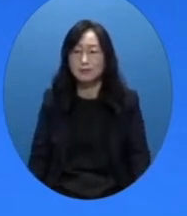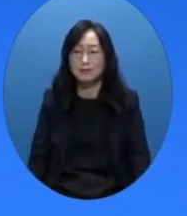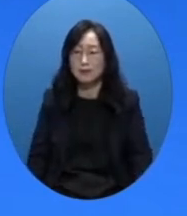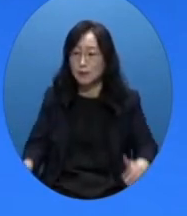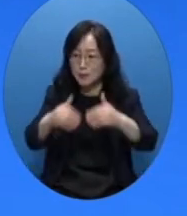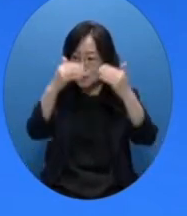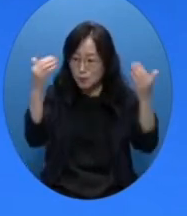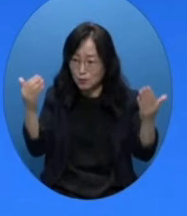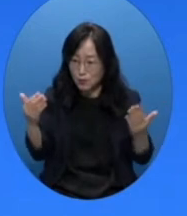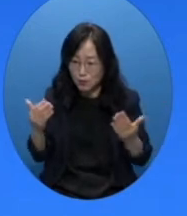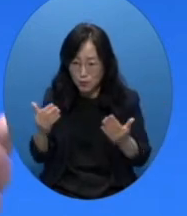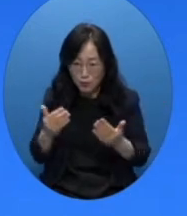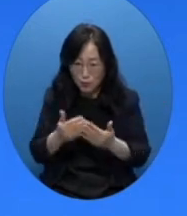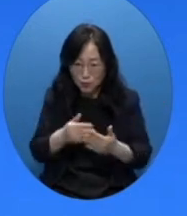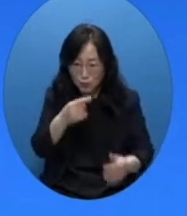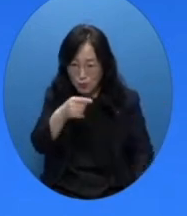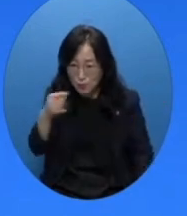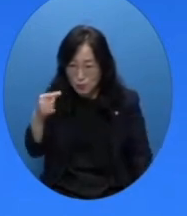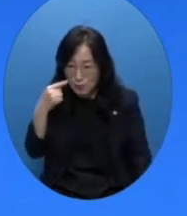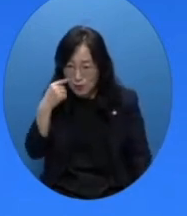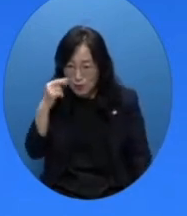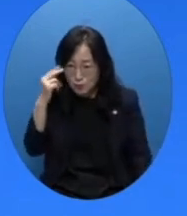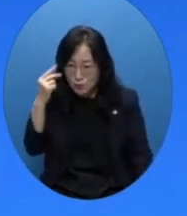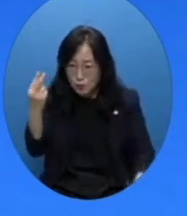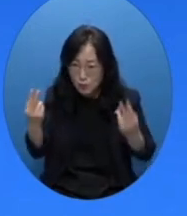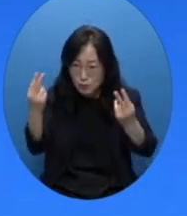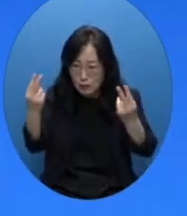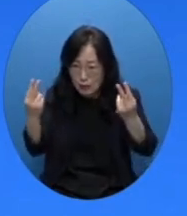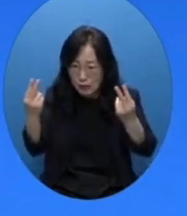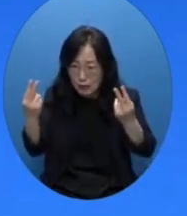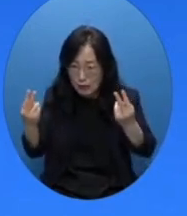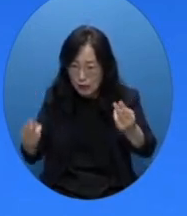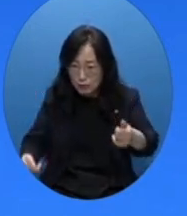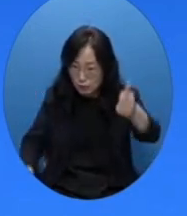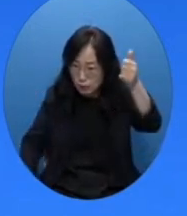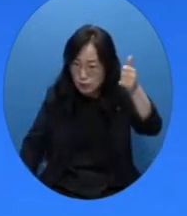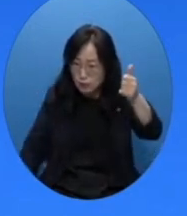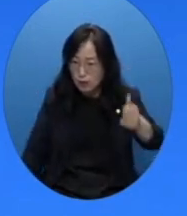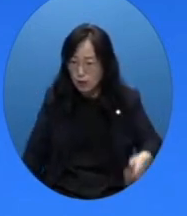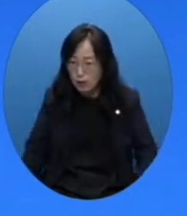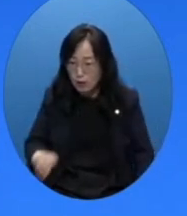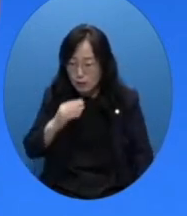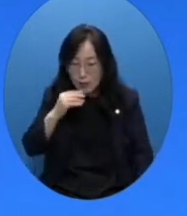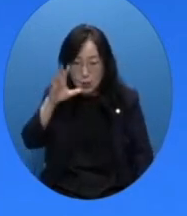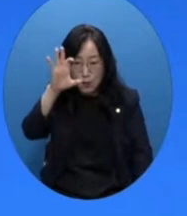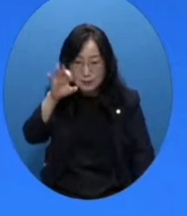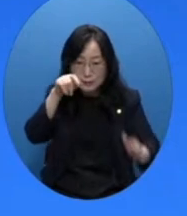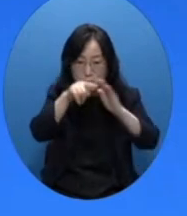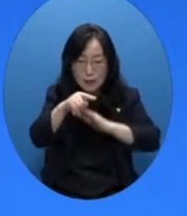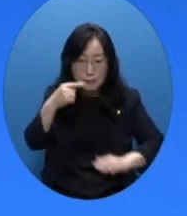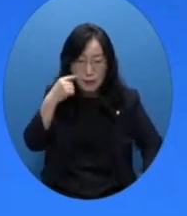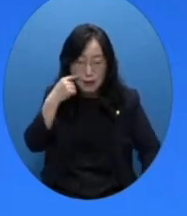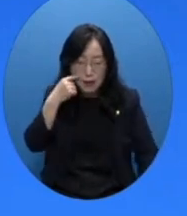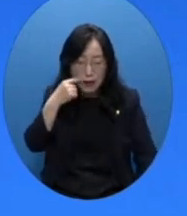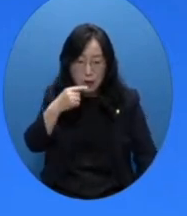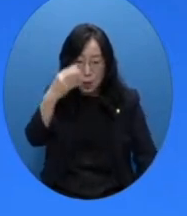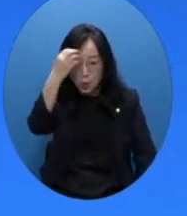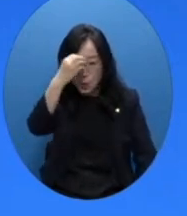모든 것 다 미국보다 다 좋더랍니다. 화장실에 가보니까 미국에 아주 고급 주택에나 있을